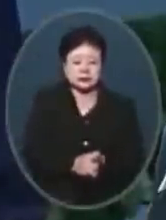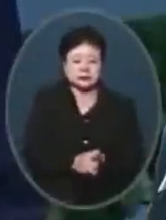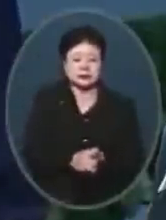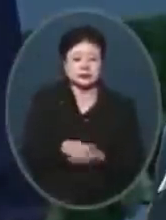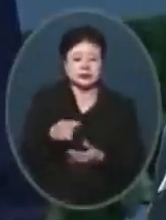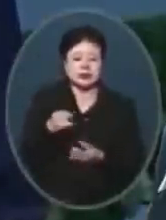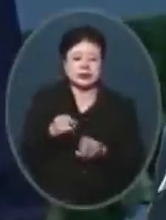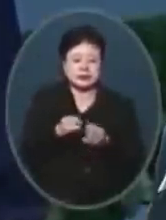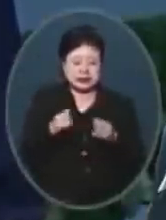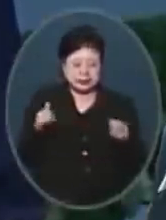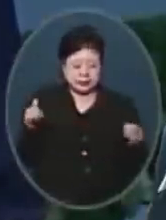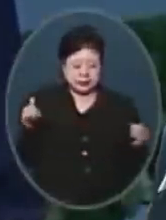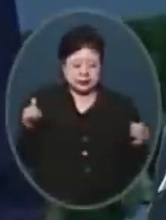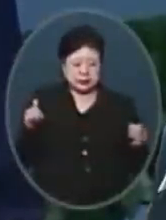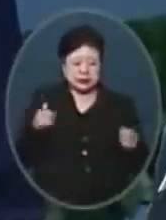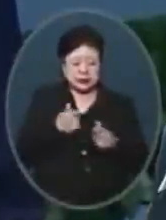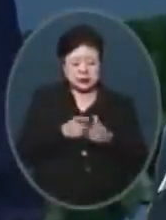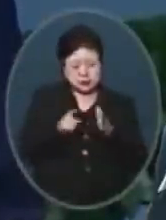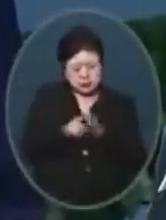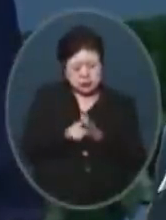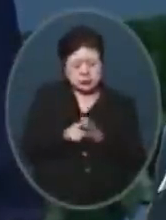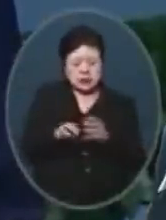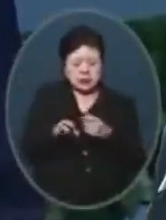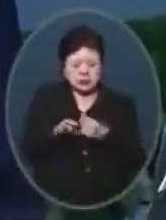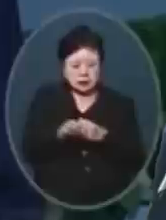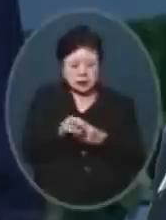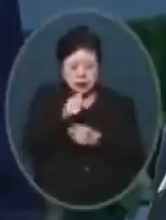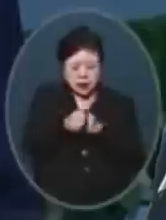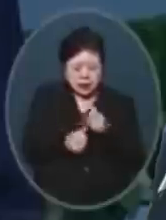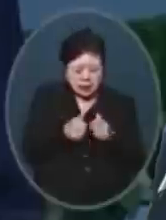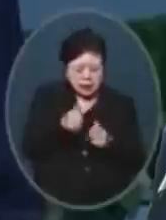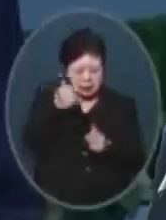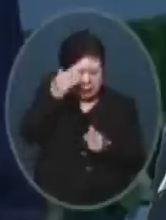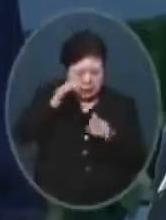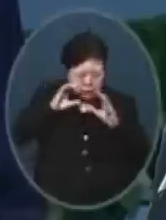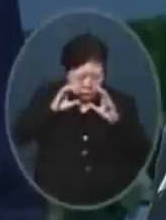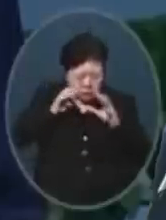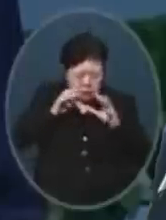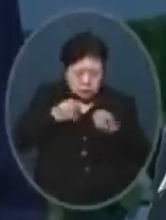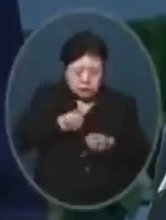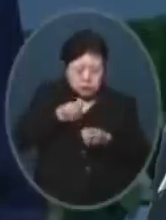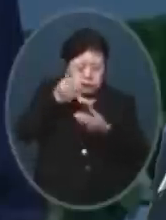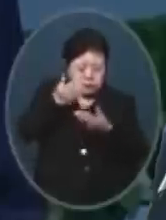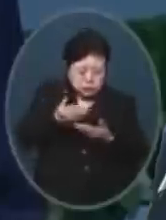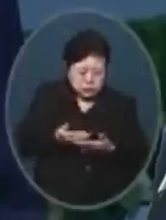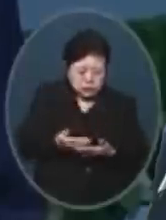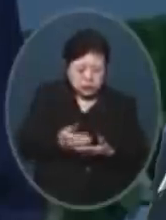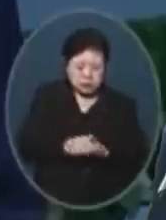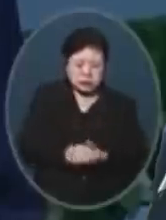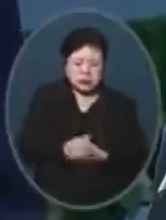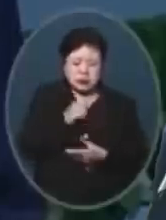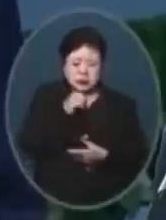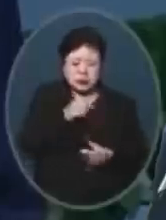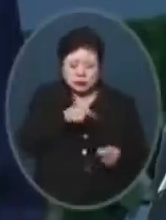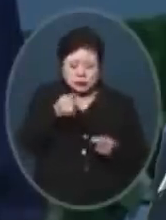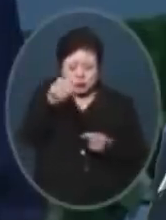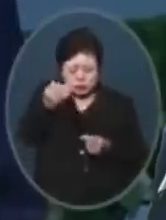100만 명만 예수를 믿게 하면 하나님이 우리나라를 거지 나라에서 건져줄